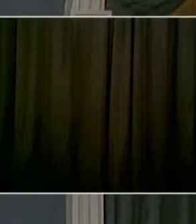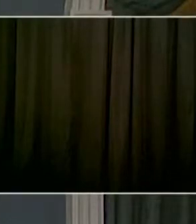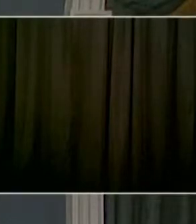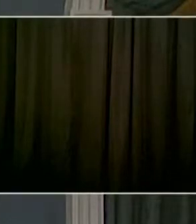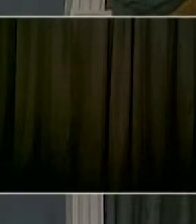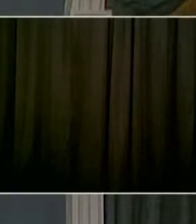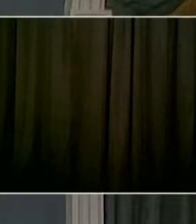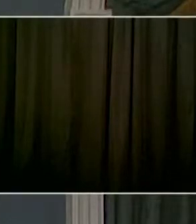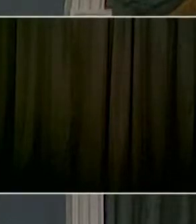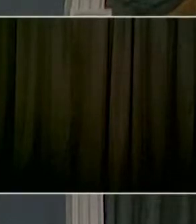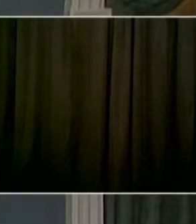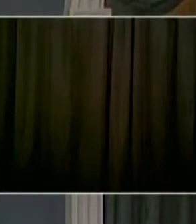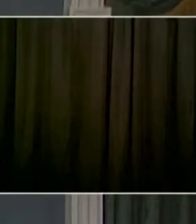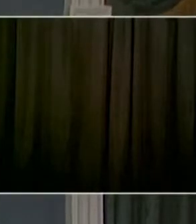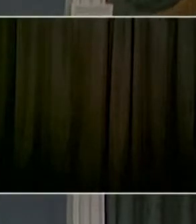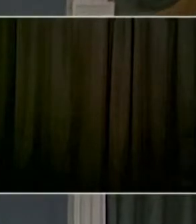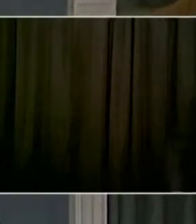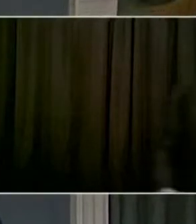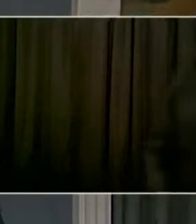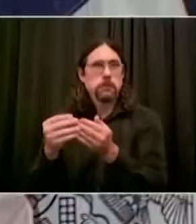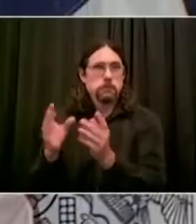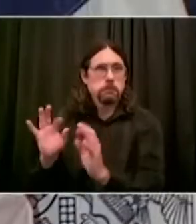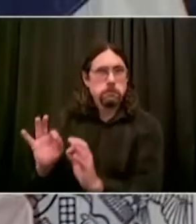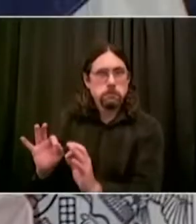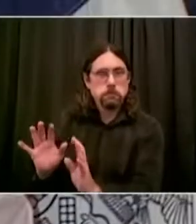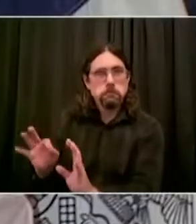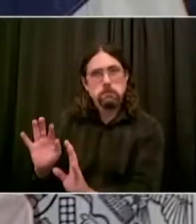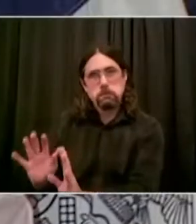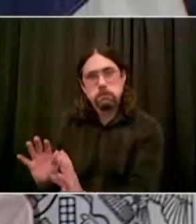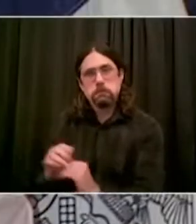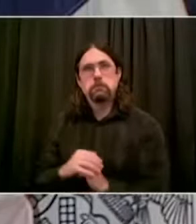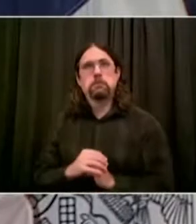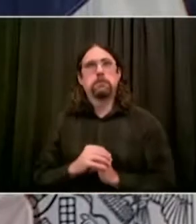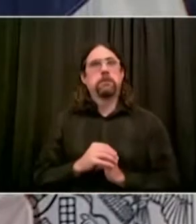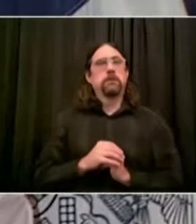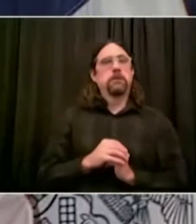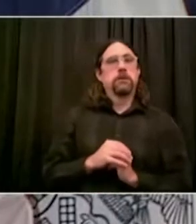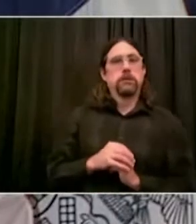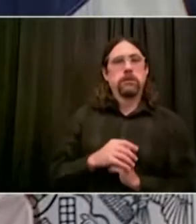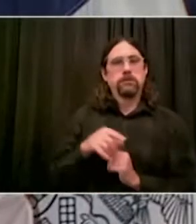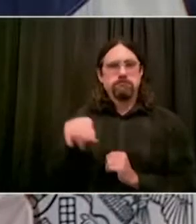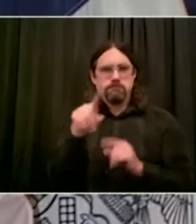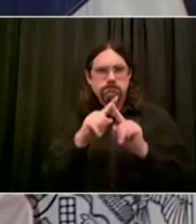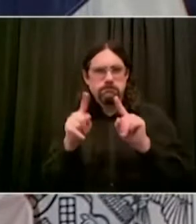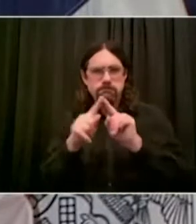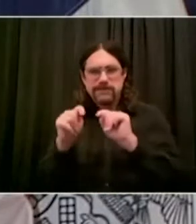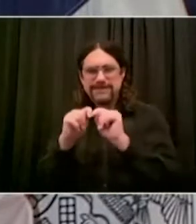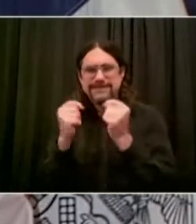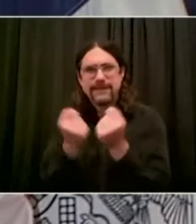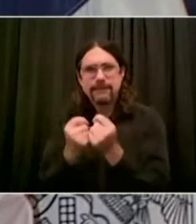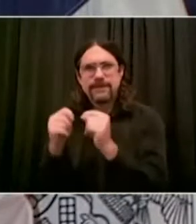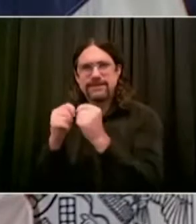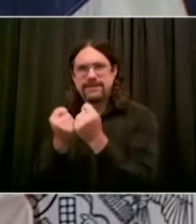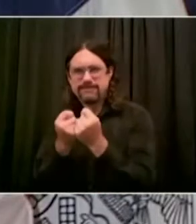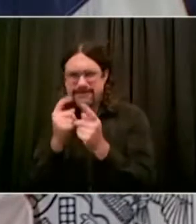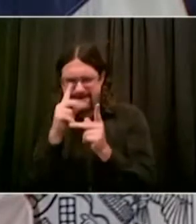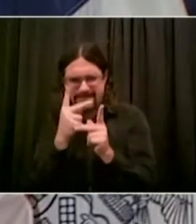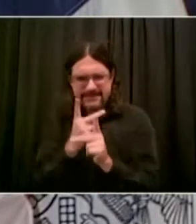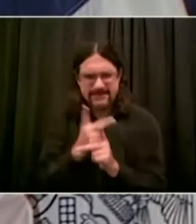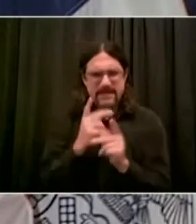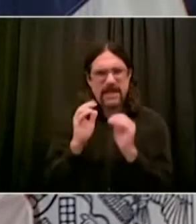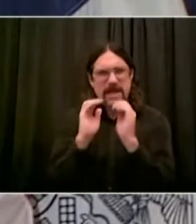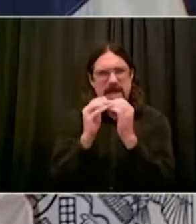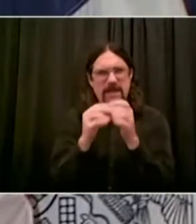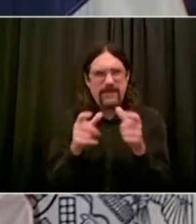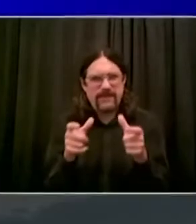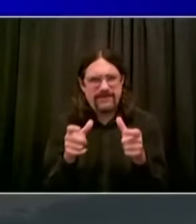ニューヨーク市の web ラジオ主張ですワームダウンスイングある映像バーと武装してエブリィ